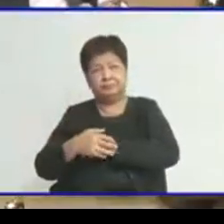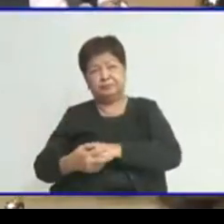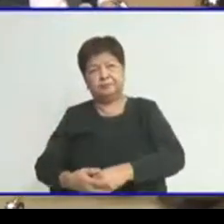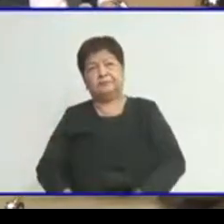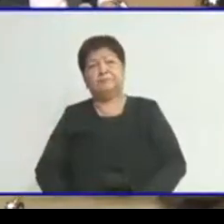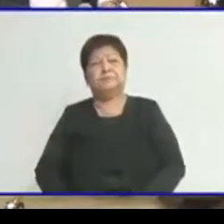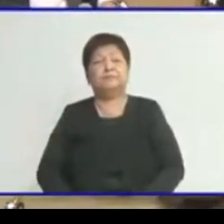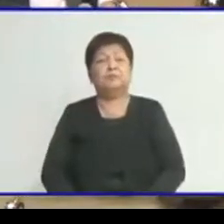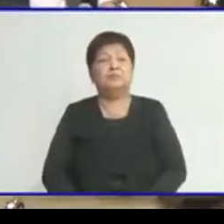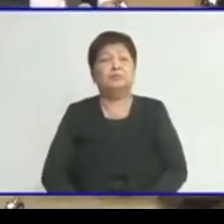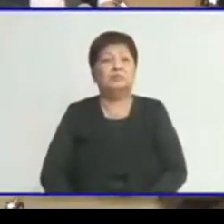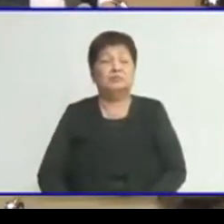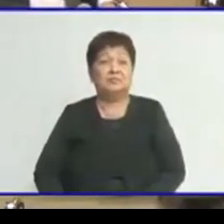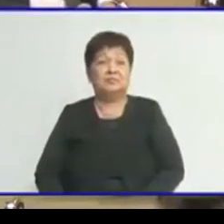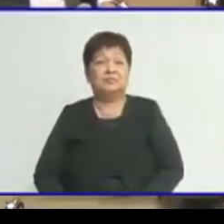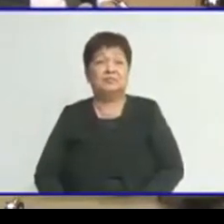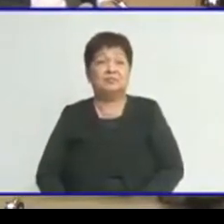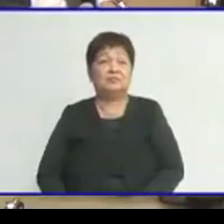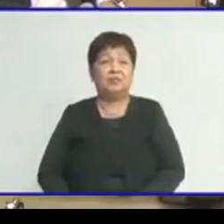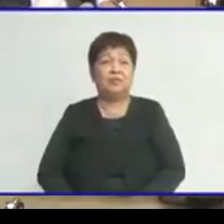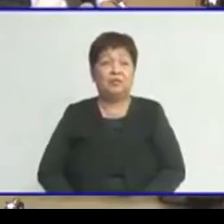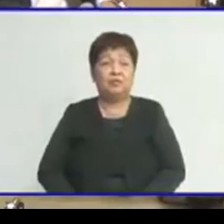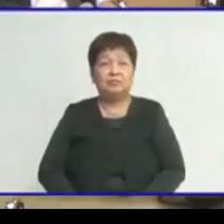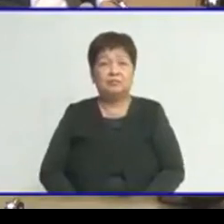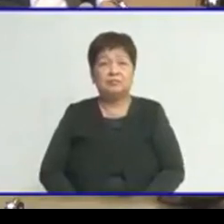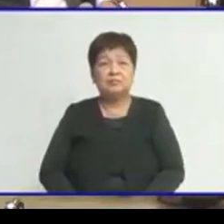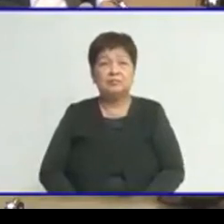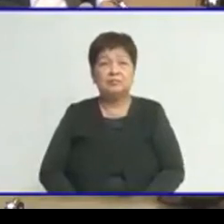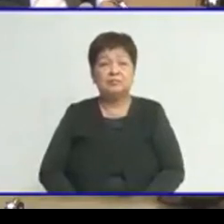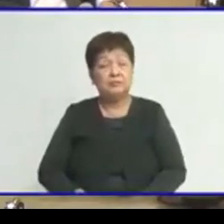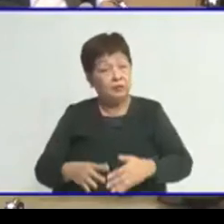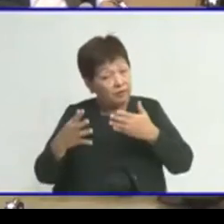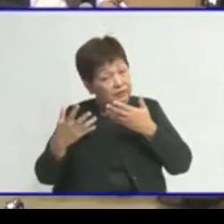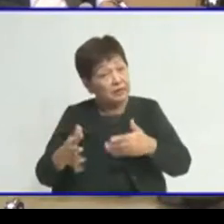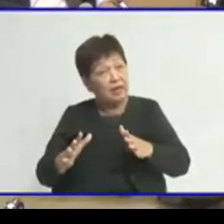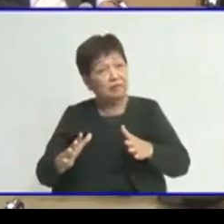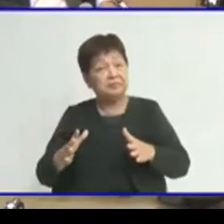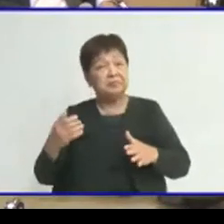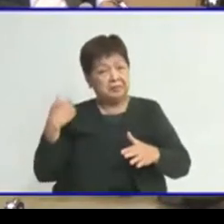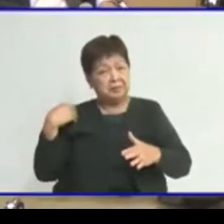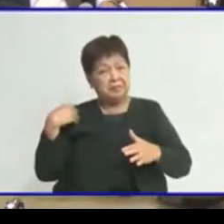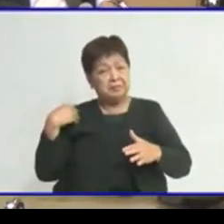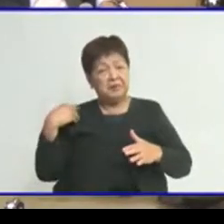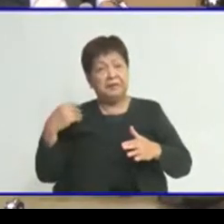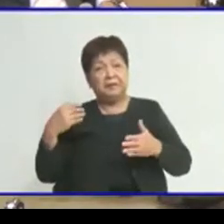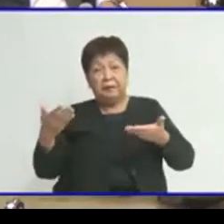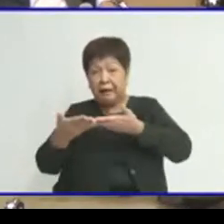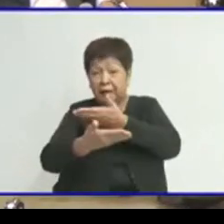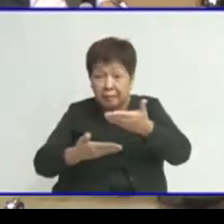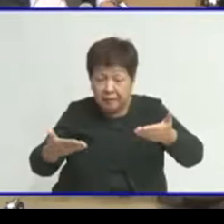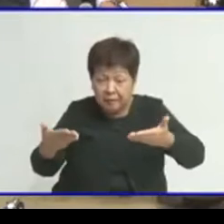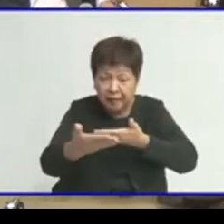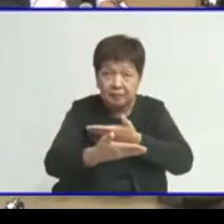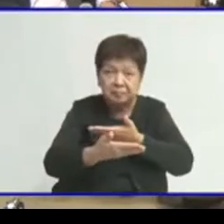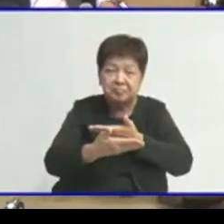ะมีเวทีต้องคุยกันอีกเพราะว่าหลังจากที่ว่าระเบียบนี้มีการปฏิบัติกันสักสามเดือนหก